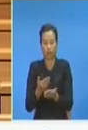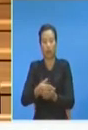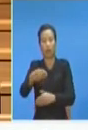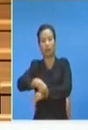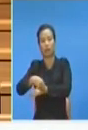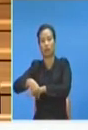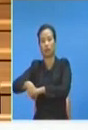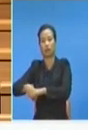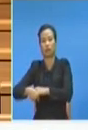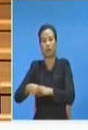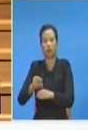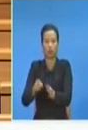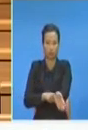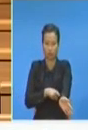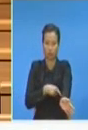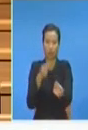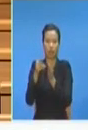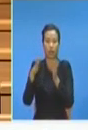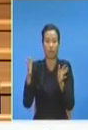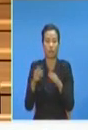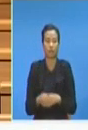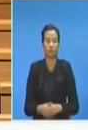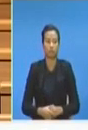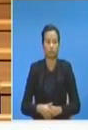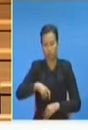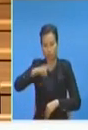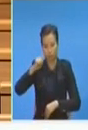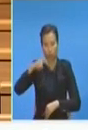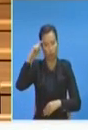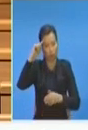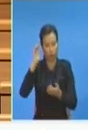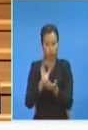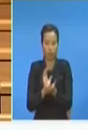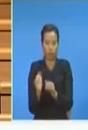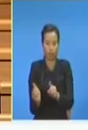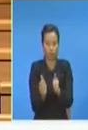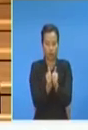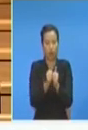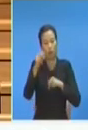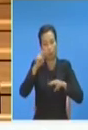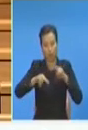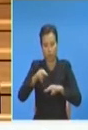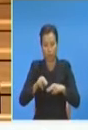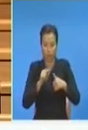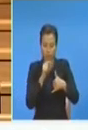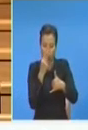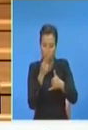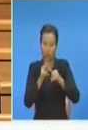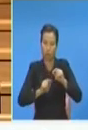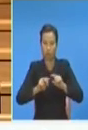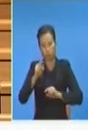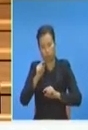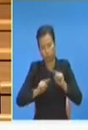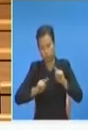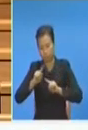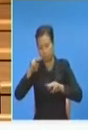อื่นๆคู่ไปกับเรื่องเลือกตั้งได้ผู้มีอิทธิพลการเลือกตั้งการซื้อเสียงมันเกี่ยวข้องผู